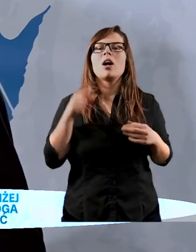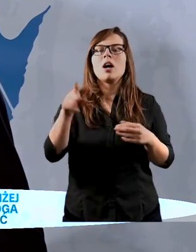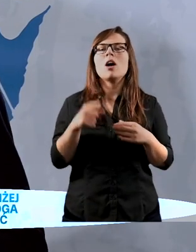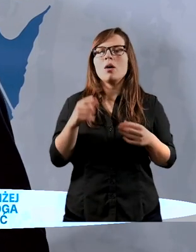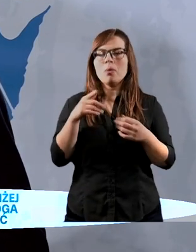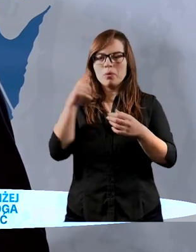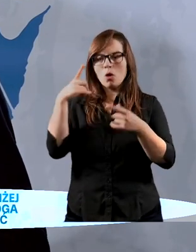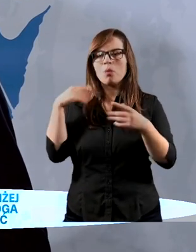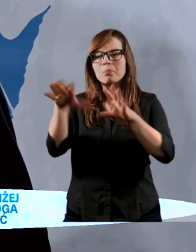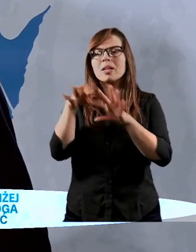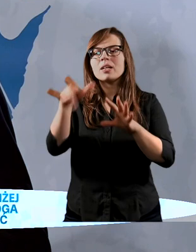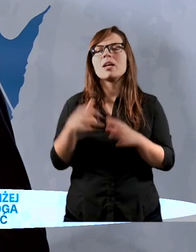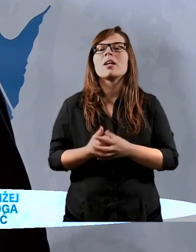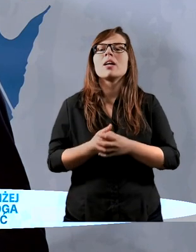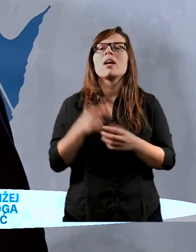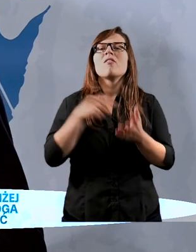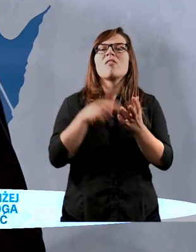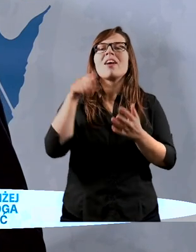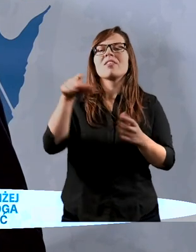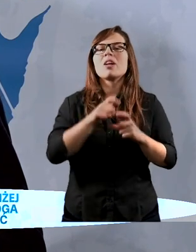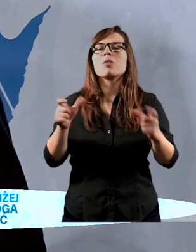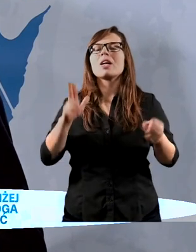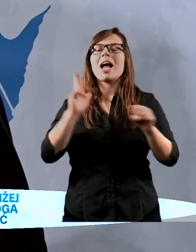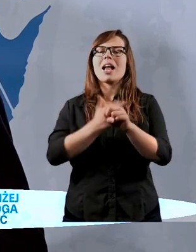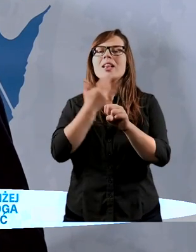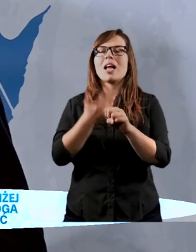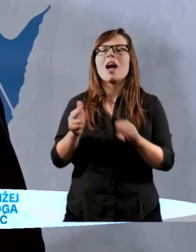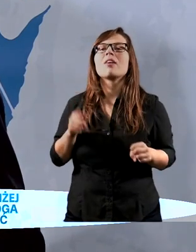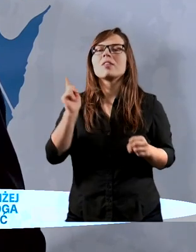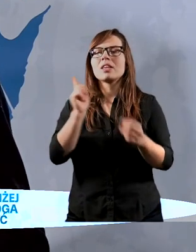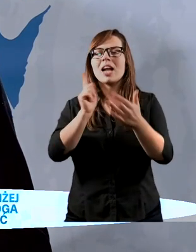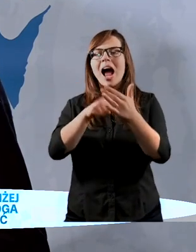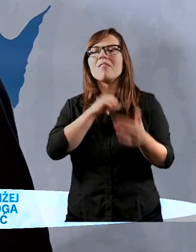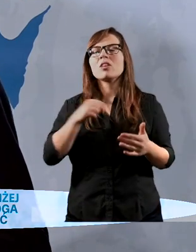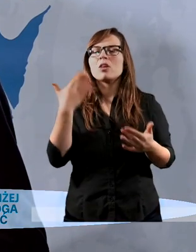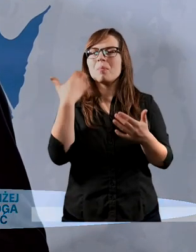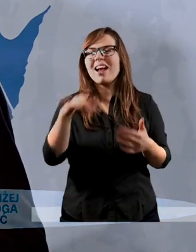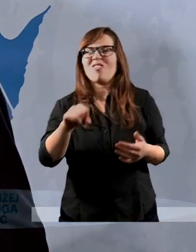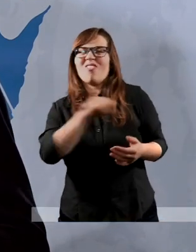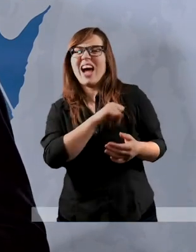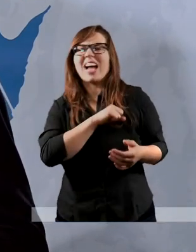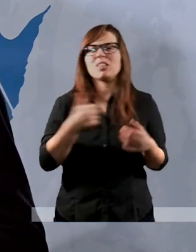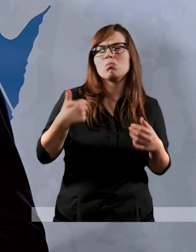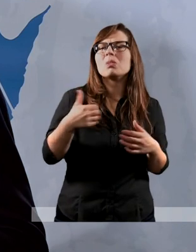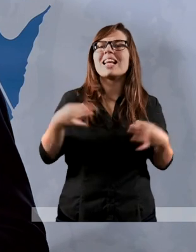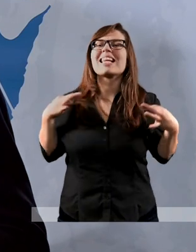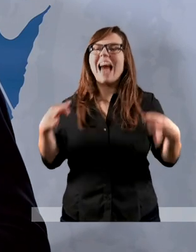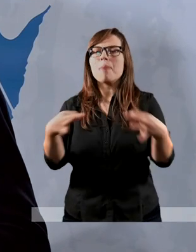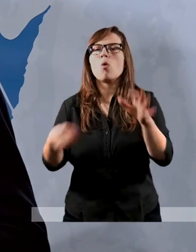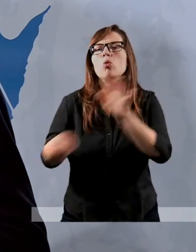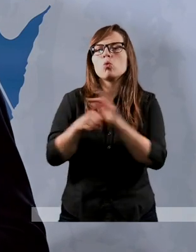na oddział. I akurat byłem w czasie, kiedy trafił się bardzo fajny samochód do